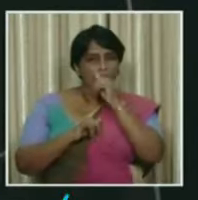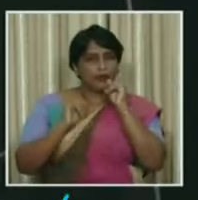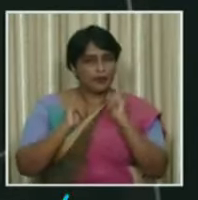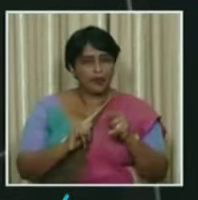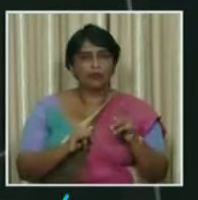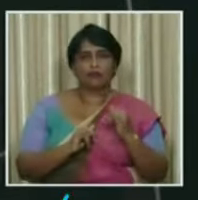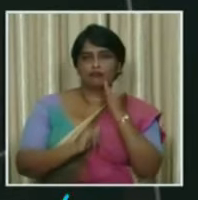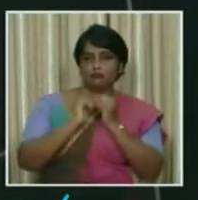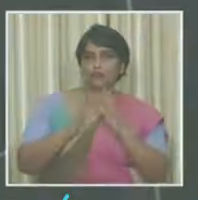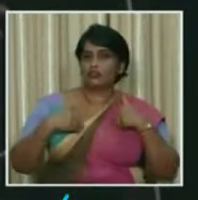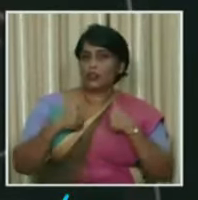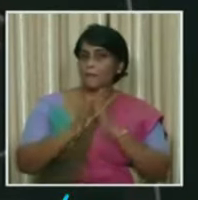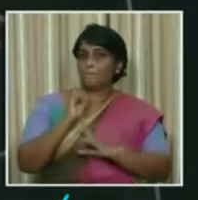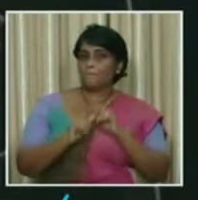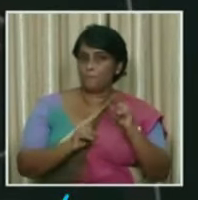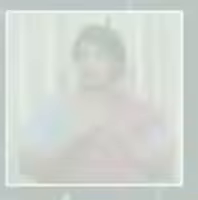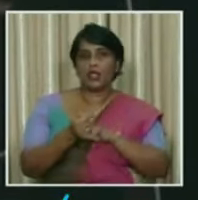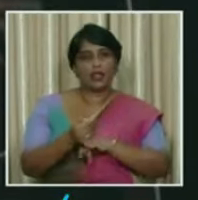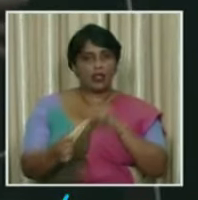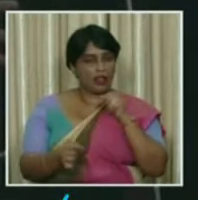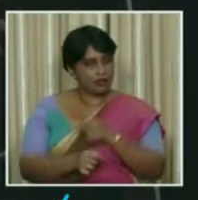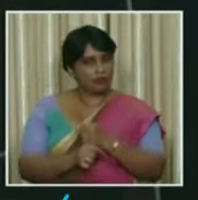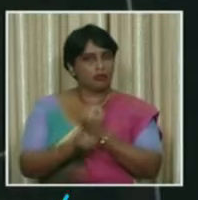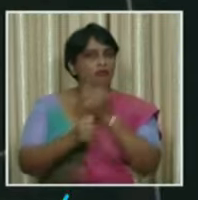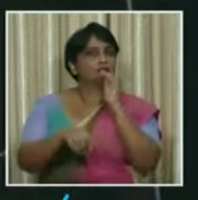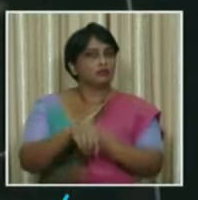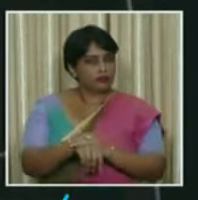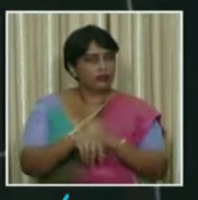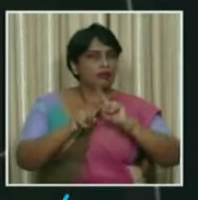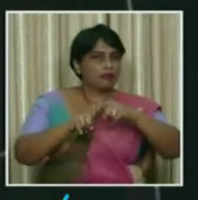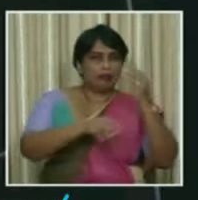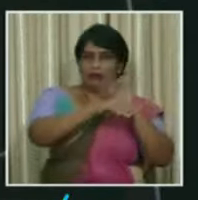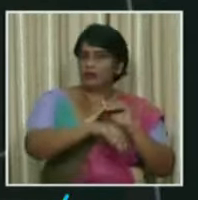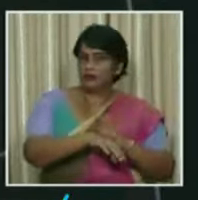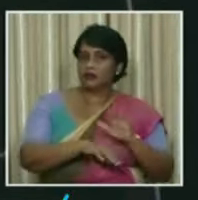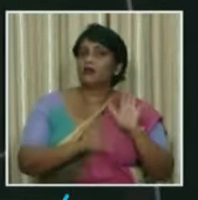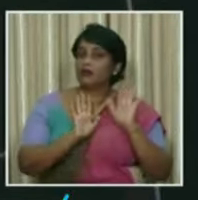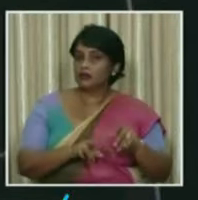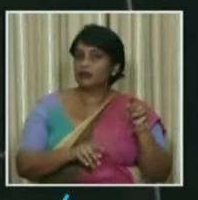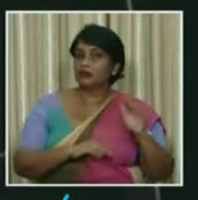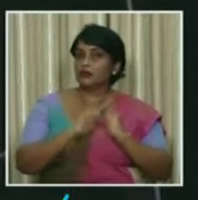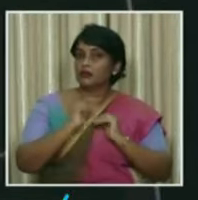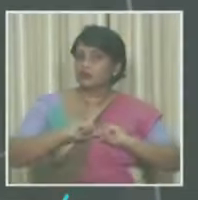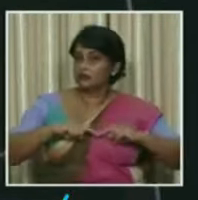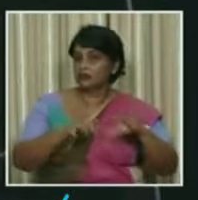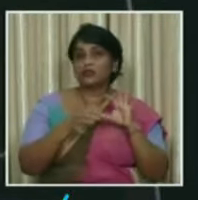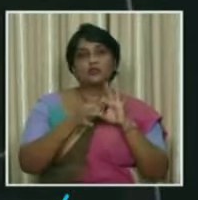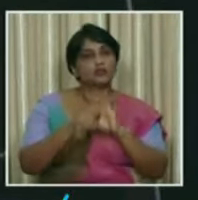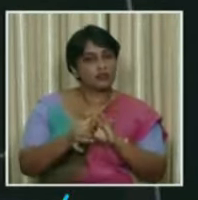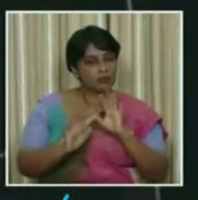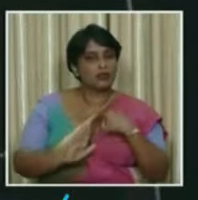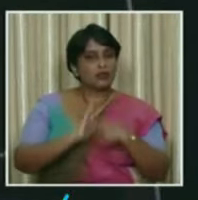මේ වෙනකොට චෝදනා ලැබලා සෞඛ්‍ය අමාත්‍යාංශයේ හිටපු ලේකම්වරයා අත්තරංගුඩ aran තියෙනවා තව නිලධාරීන් aran තියෙනවා හැබැයි මේ ක්‍රියාවලියට සම්බන්ධව අපේ